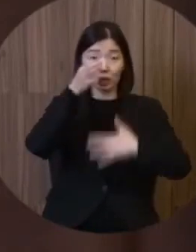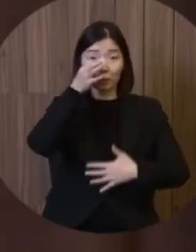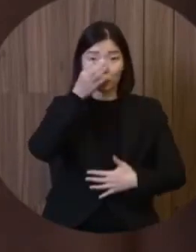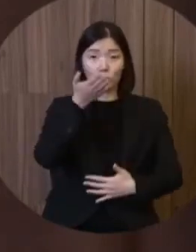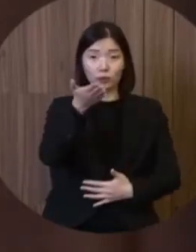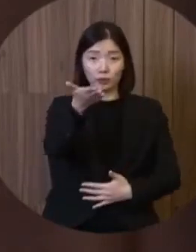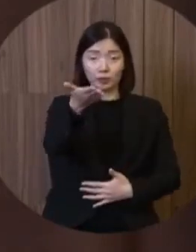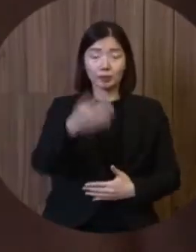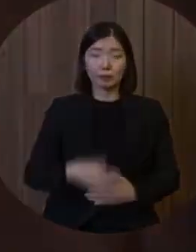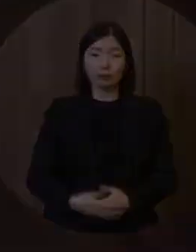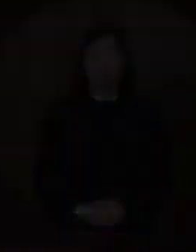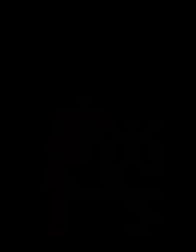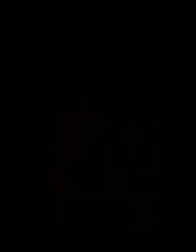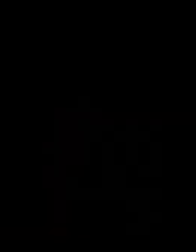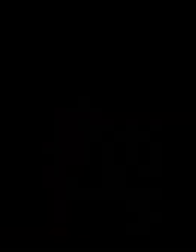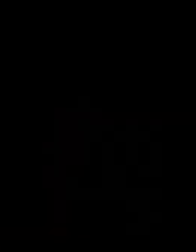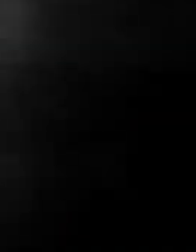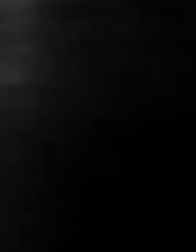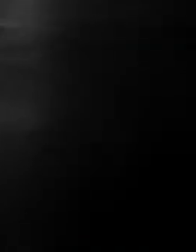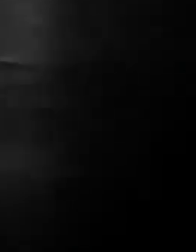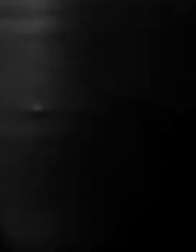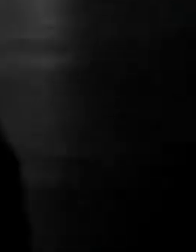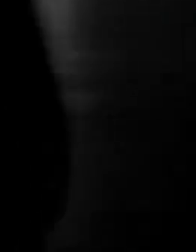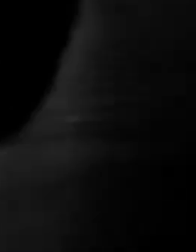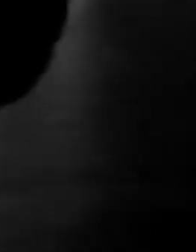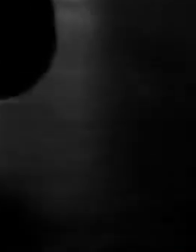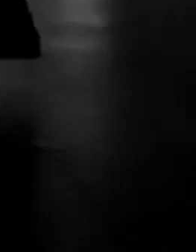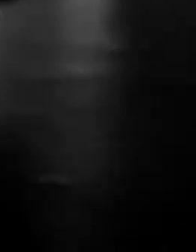만나 뵙겠습니다.